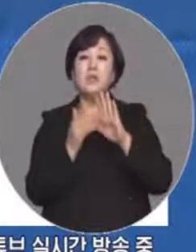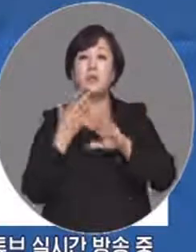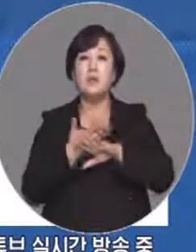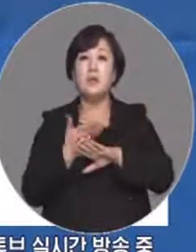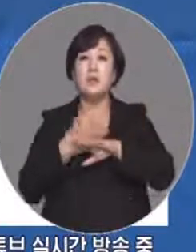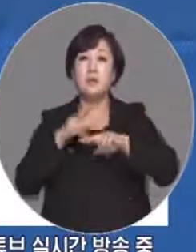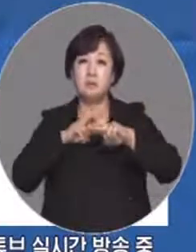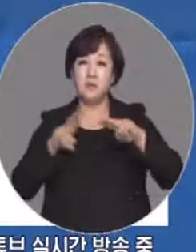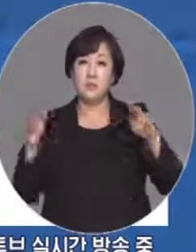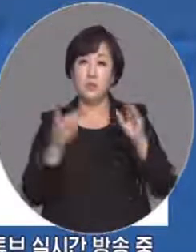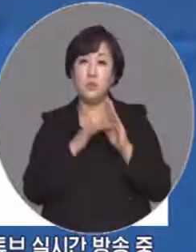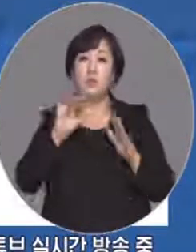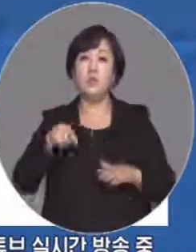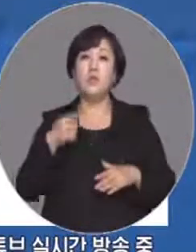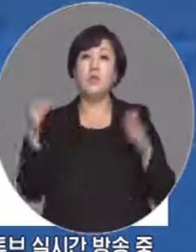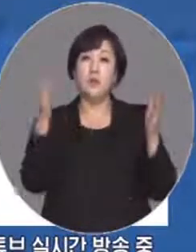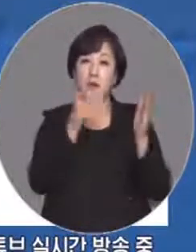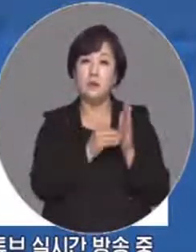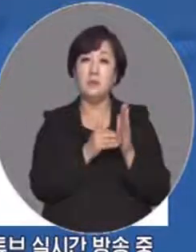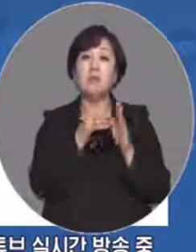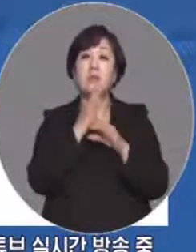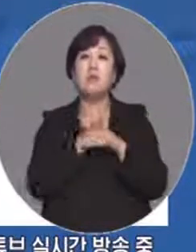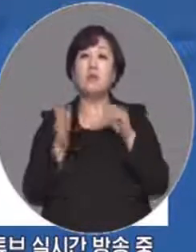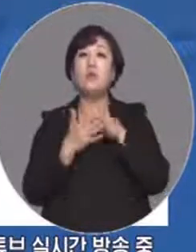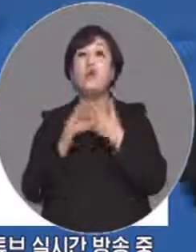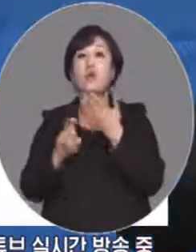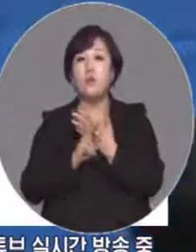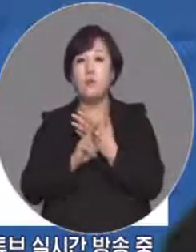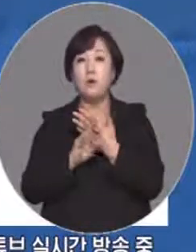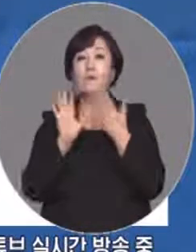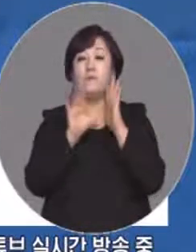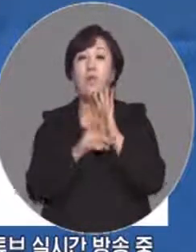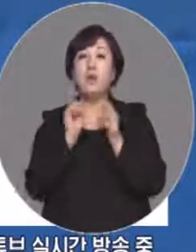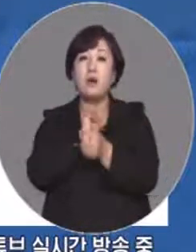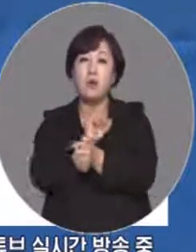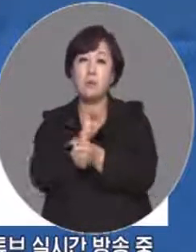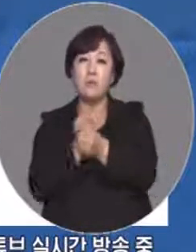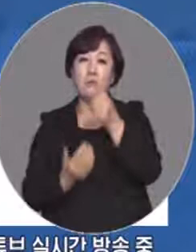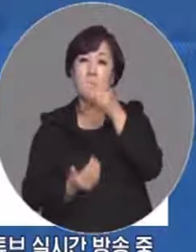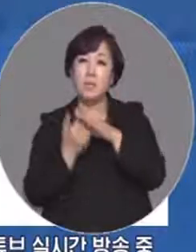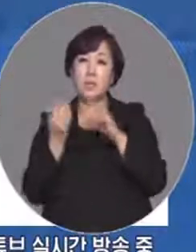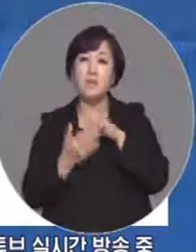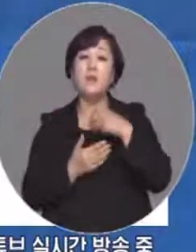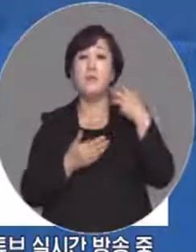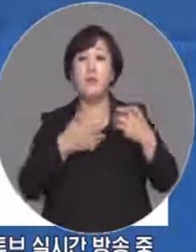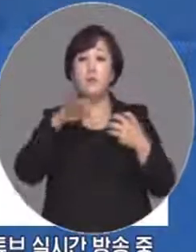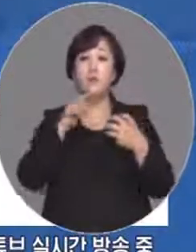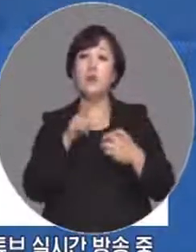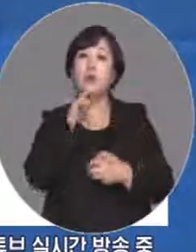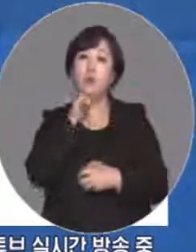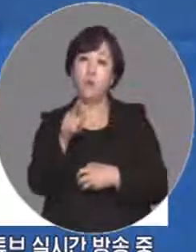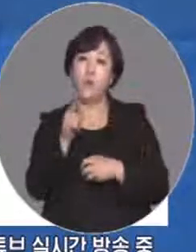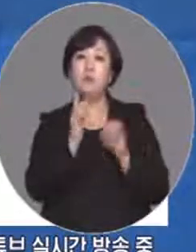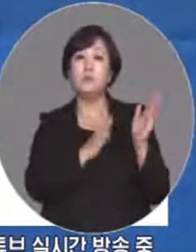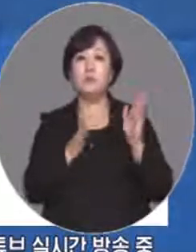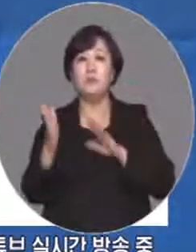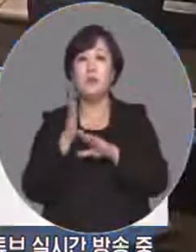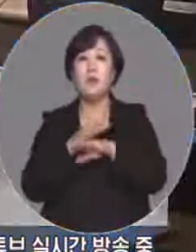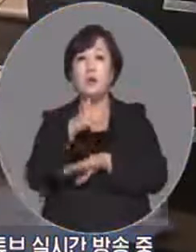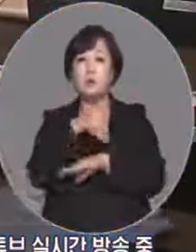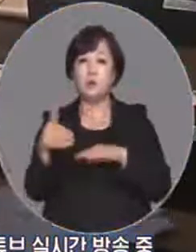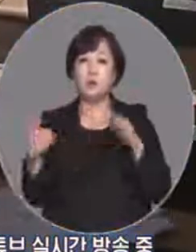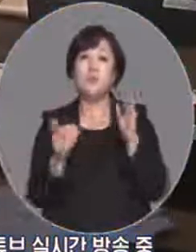해제 시까지 적용되며 위반 시에는 감염병 관리법 80조에 따라 고발 조치될 수